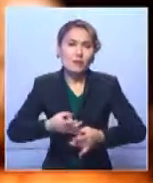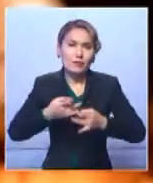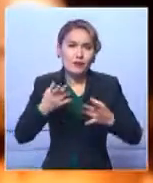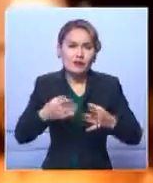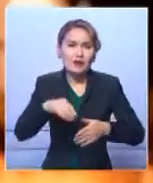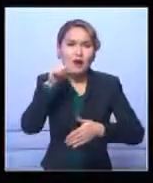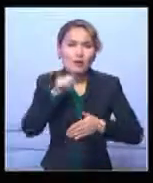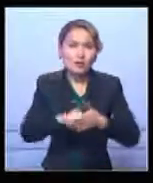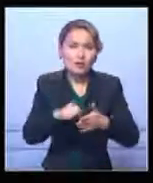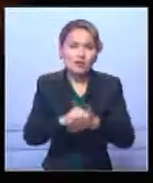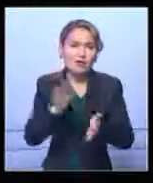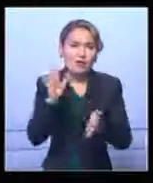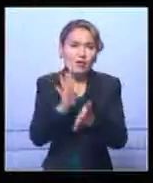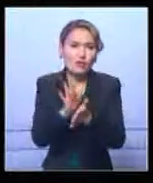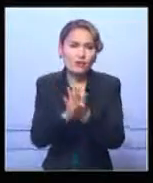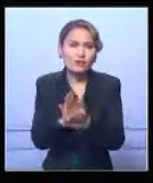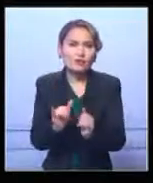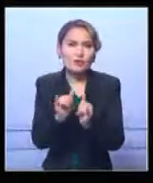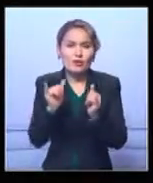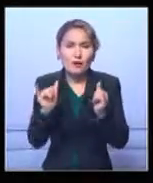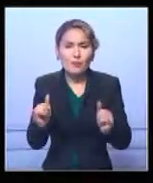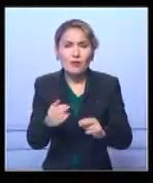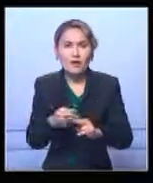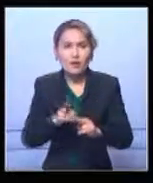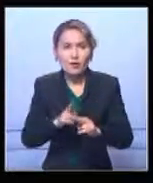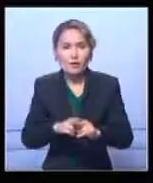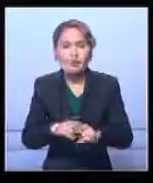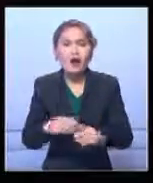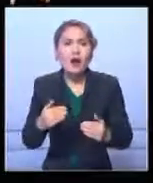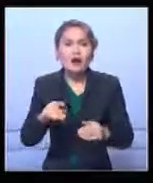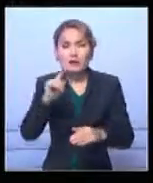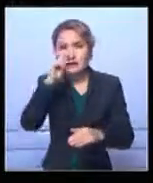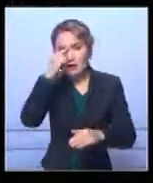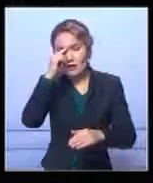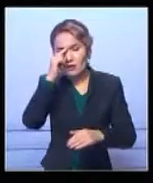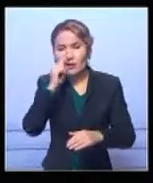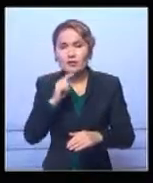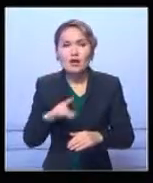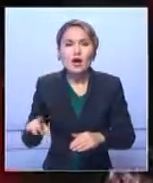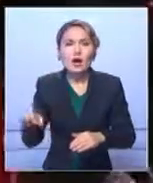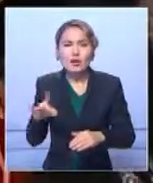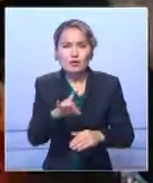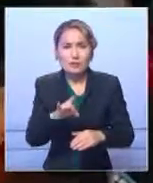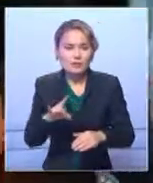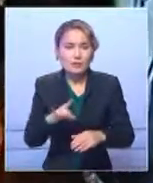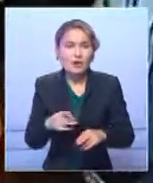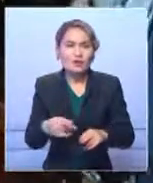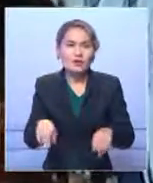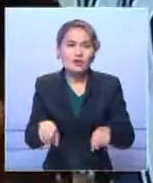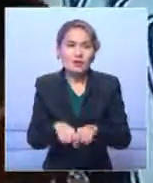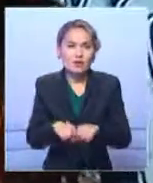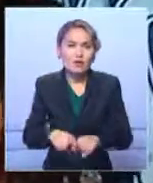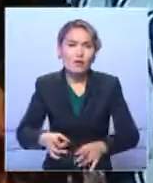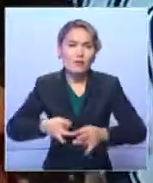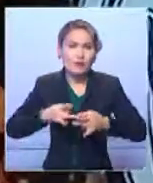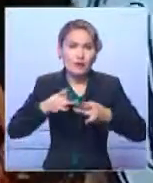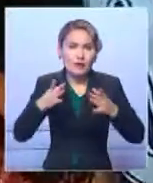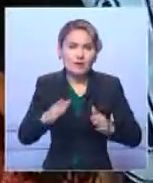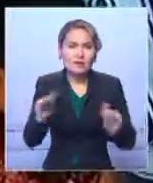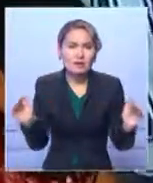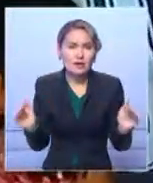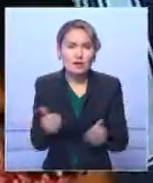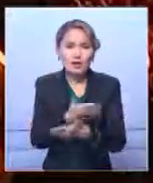Бұл жергілікті халықтың түсінігінде жарықтың қараңғылықты, ақтың қараны жеңуі деп қалыптасқан. Дегенмен Нью-Дели